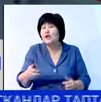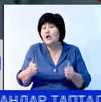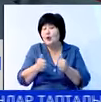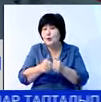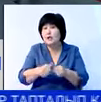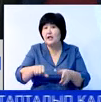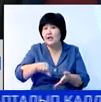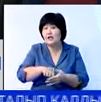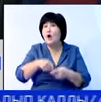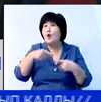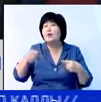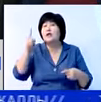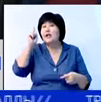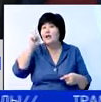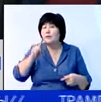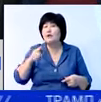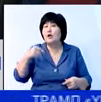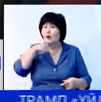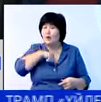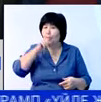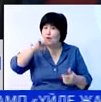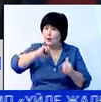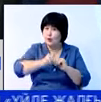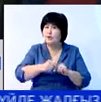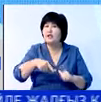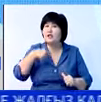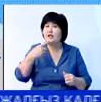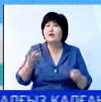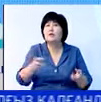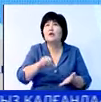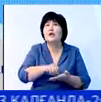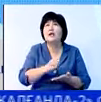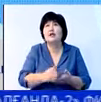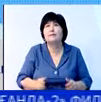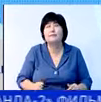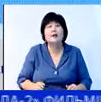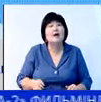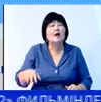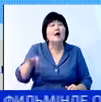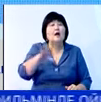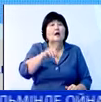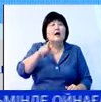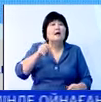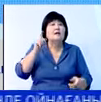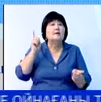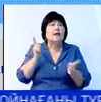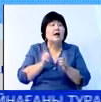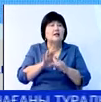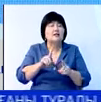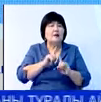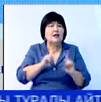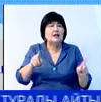үзеңгілестер. Өзгелер білсін, көкеге түйсін дегені болса керек. Көп адамдарда кездесе бермейтін аса бір